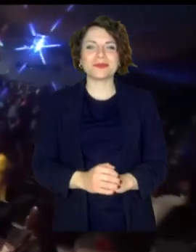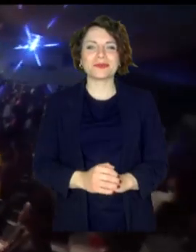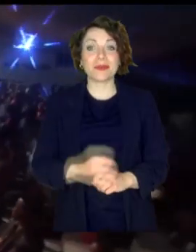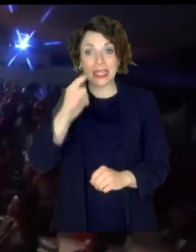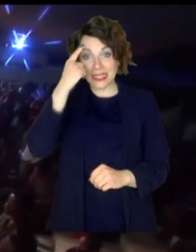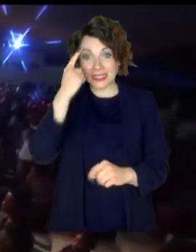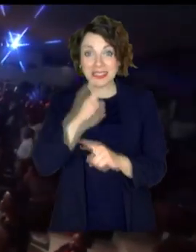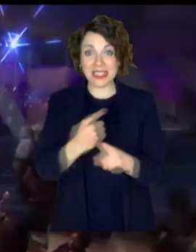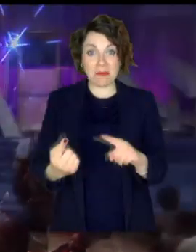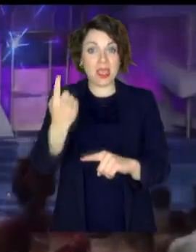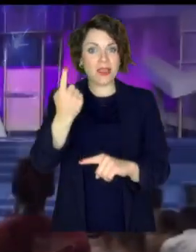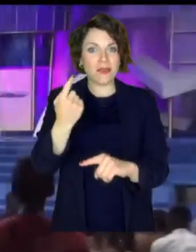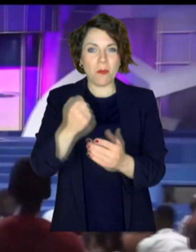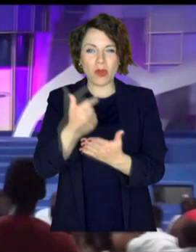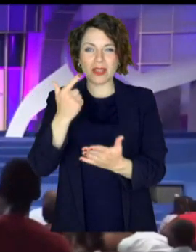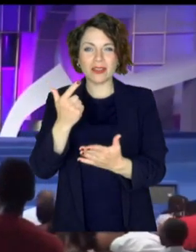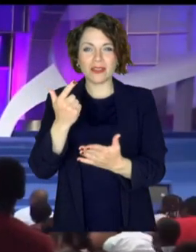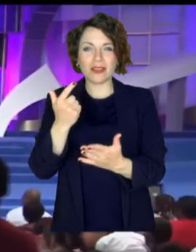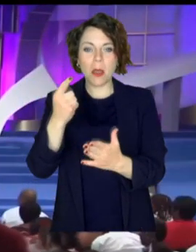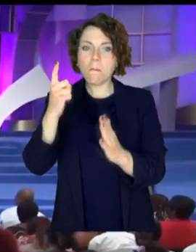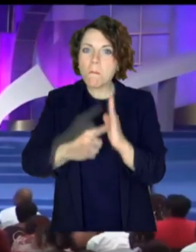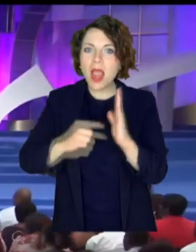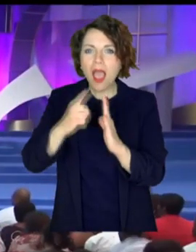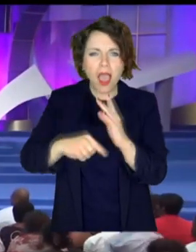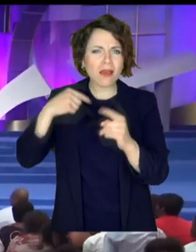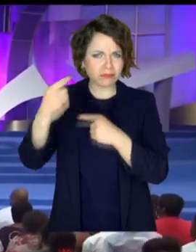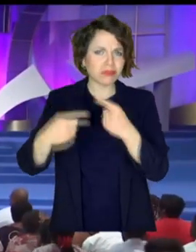Sapete una cosa? Per i prossimi mesi